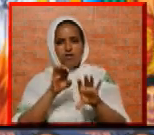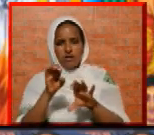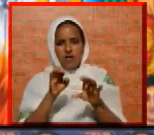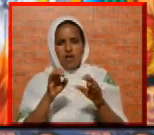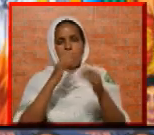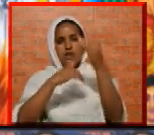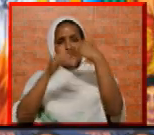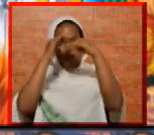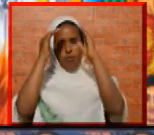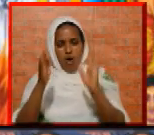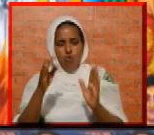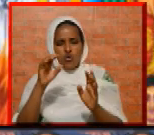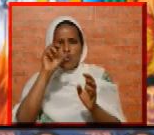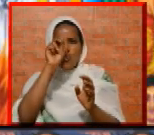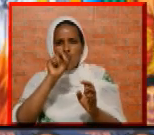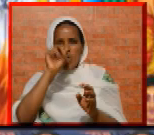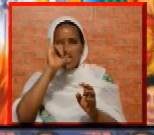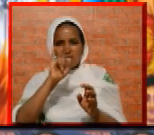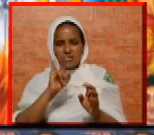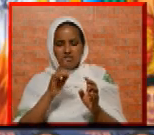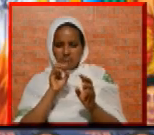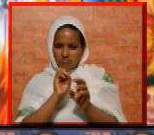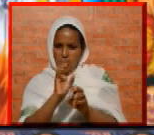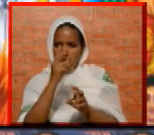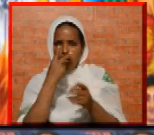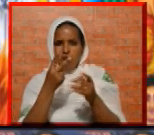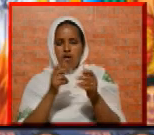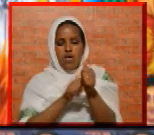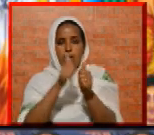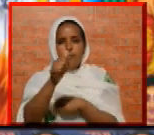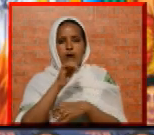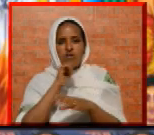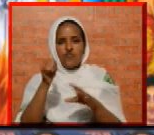ያጠነክራል ሰማያዊ ቦታቸውን ያሳያቸዋል